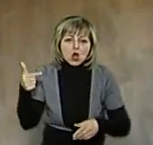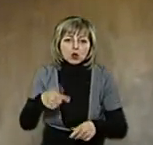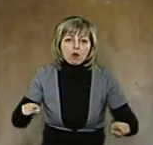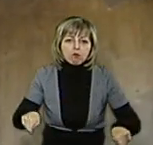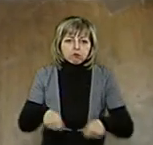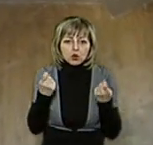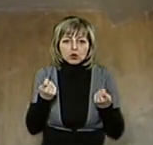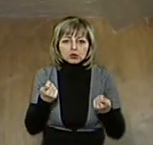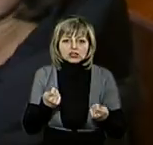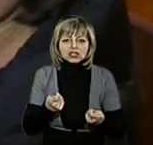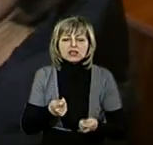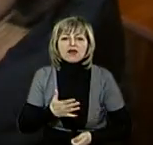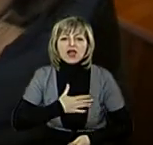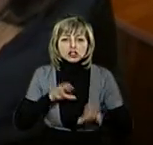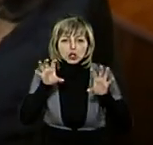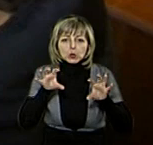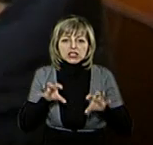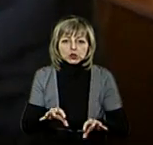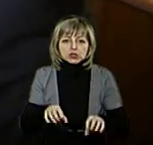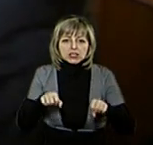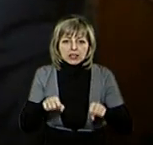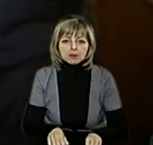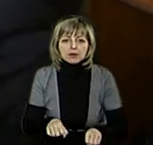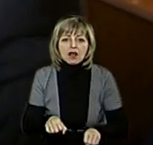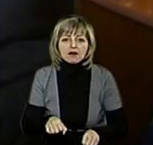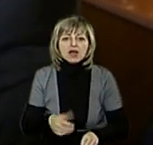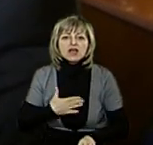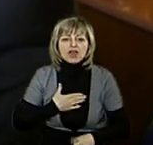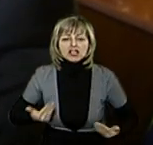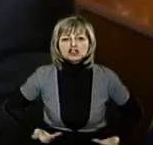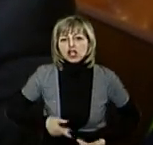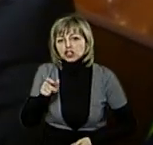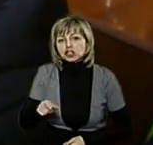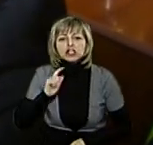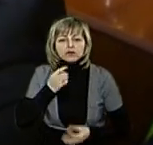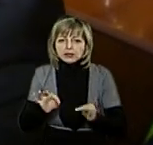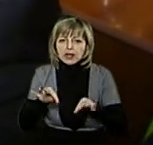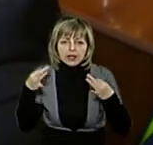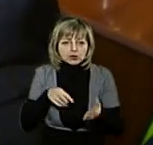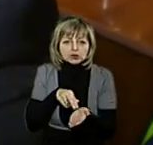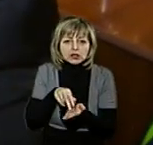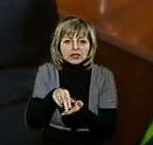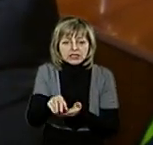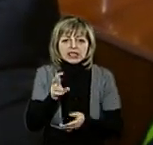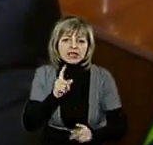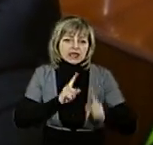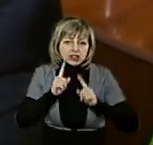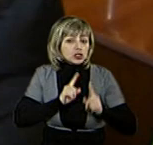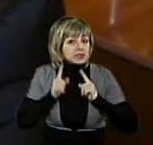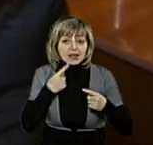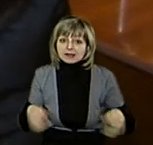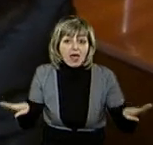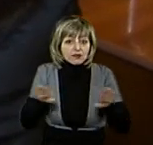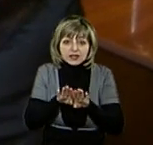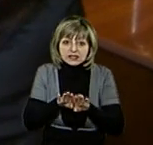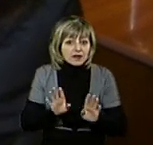наших конституційних прав. І нас, як жителів Луцька, не допускають на сесію, не закриту сесію, сесія відкрита.